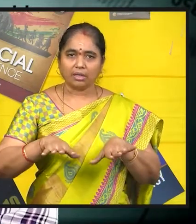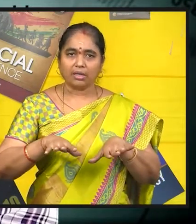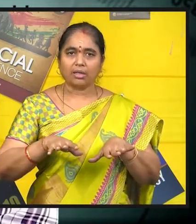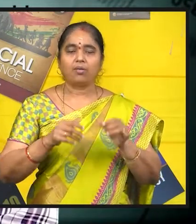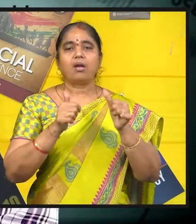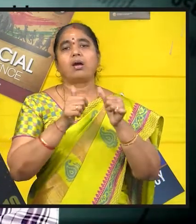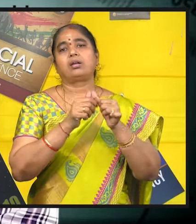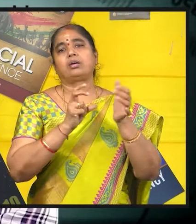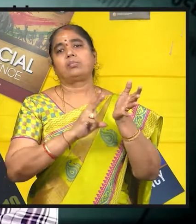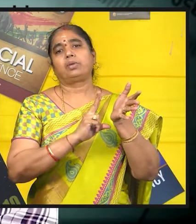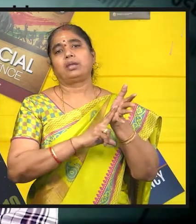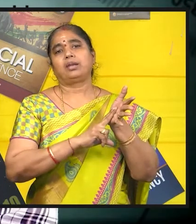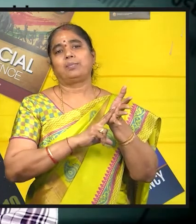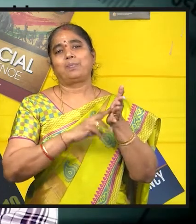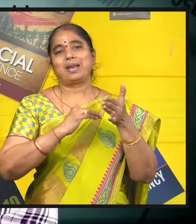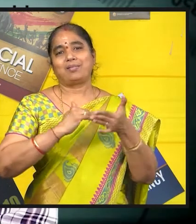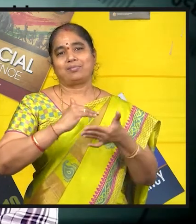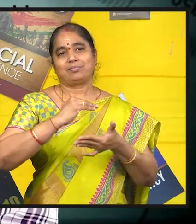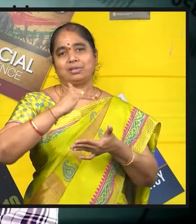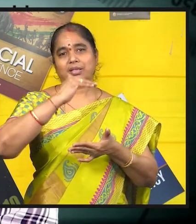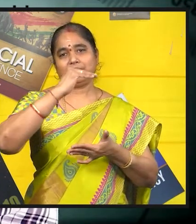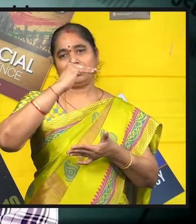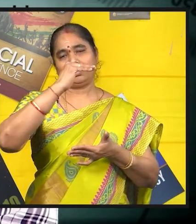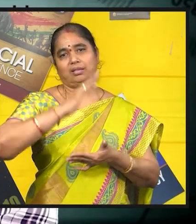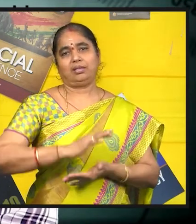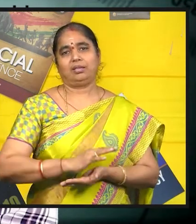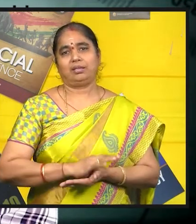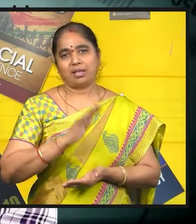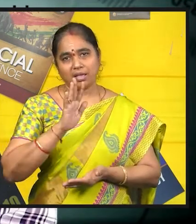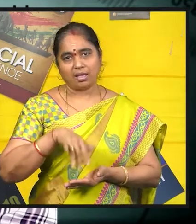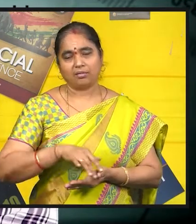அணு எண்களினுடைய ஏறு வரிசையில் அமைக்கப்பட்டிருக்கிறது.